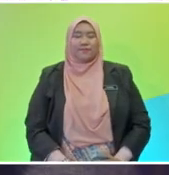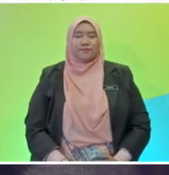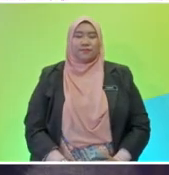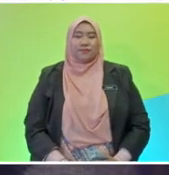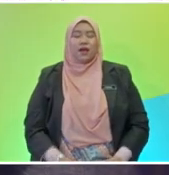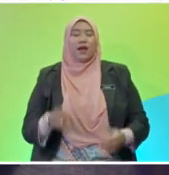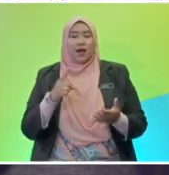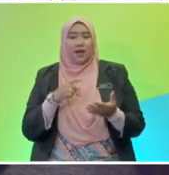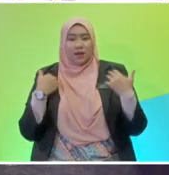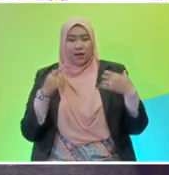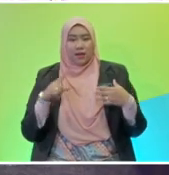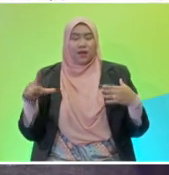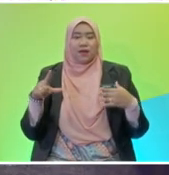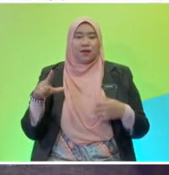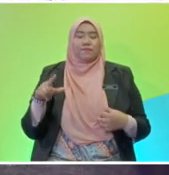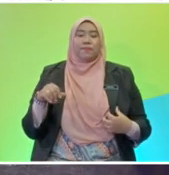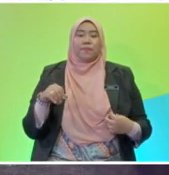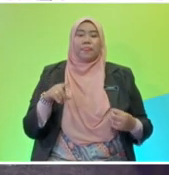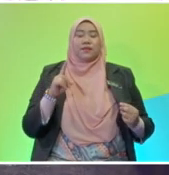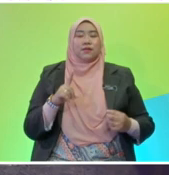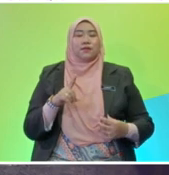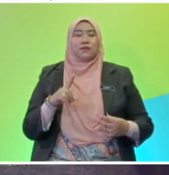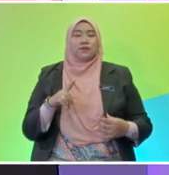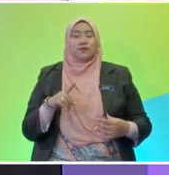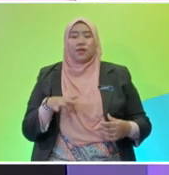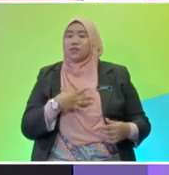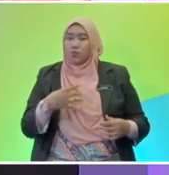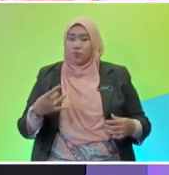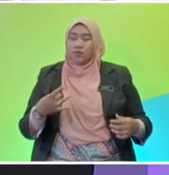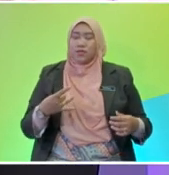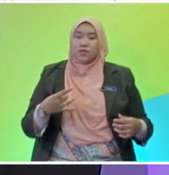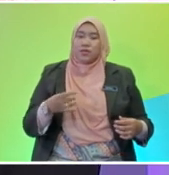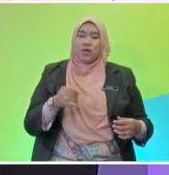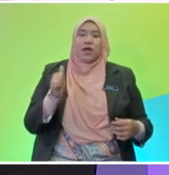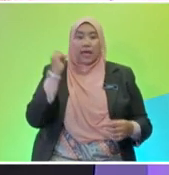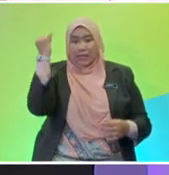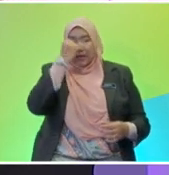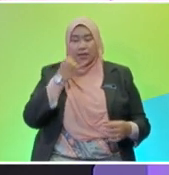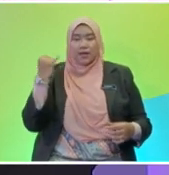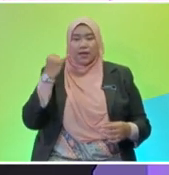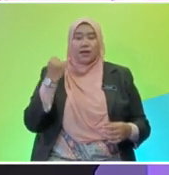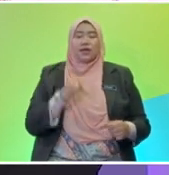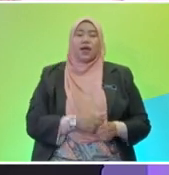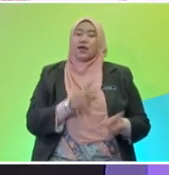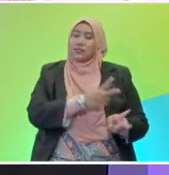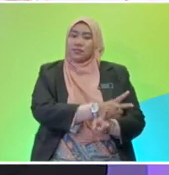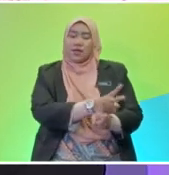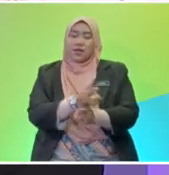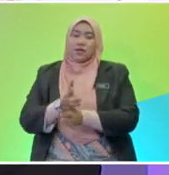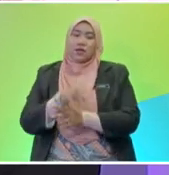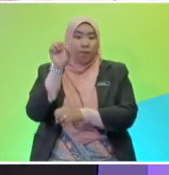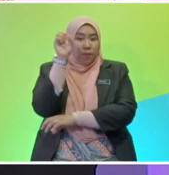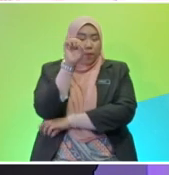terapi juga kepada mereka yang suka alam keindahan ke menjaga dan membelai